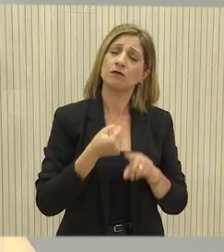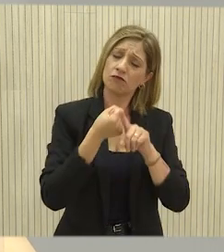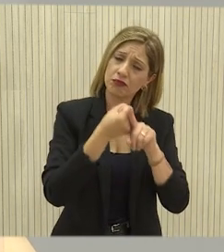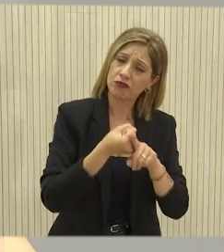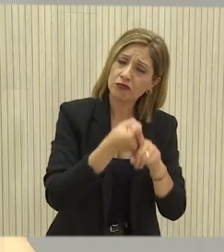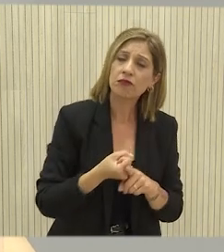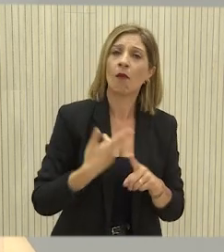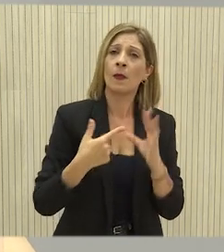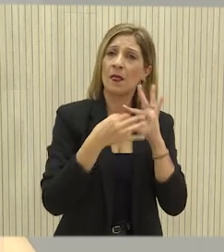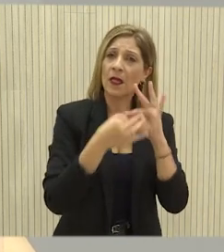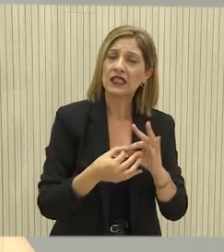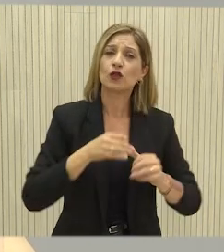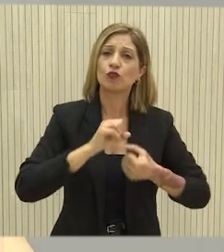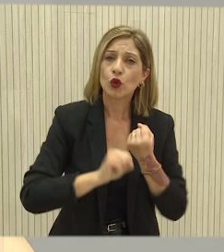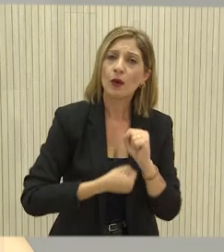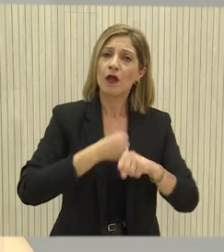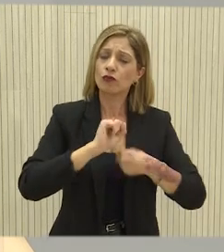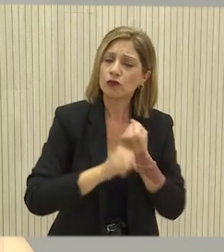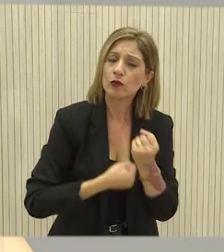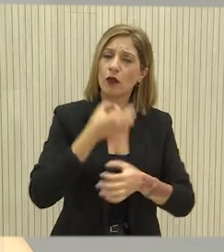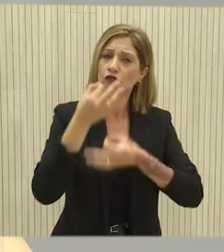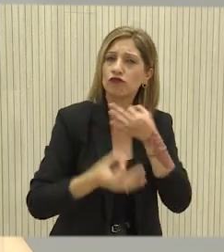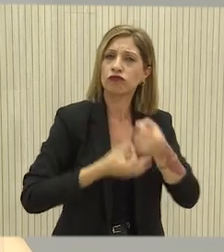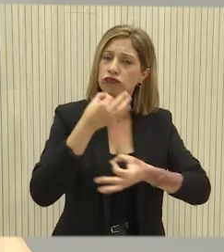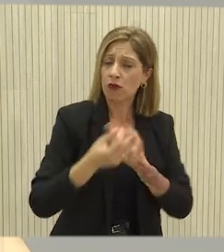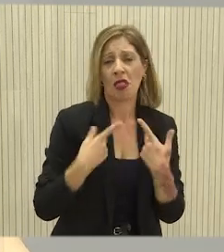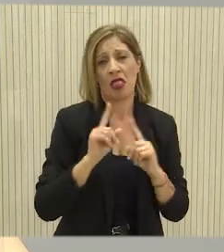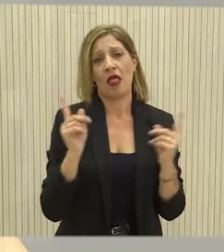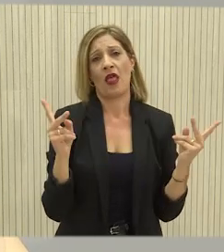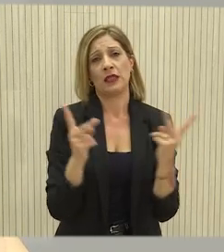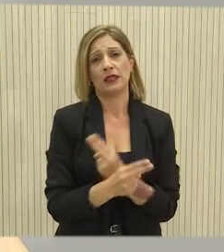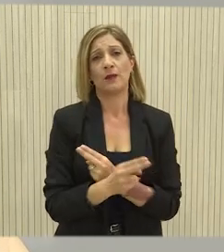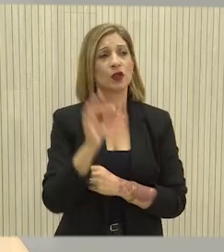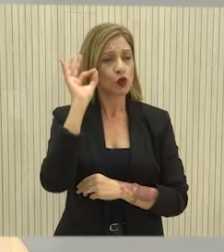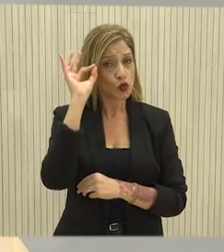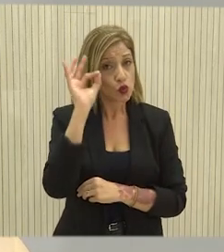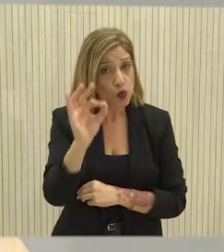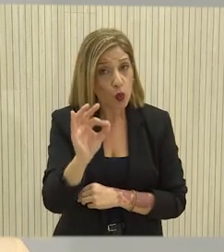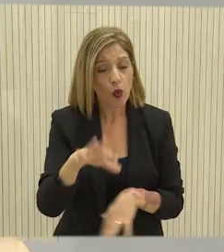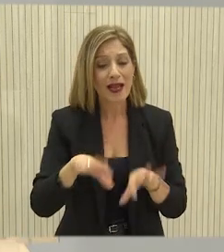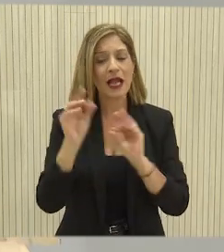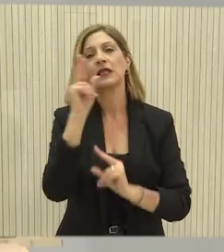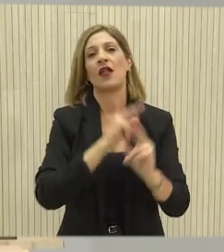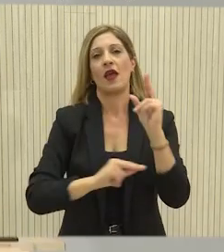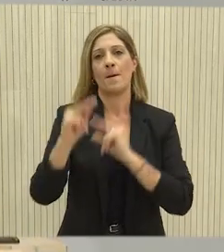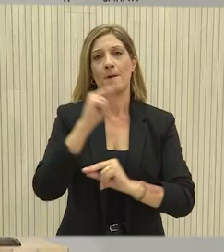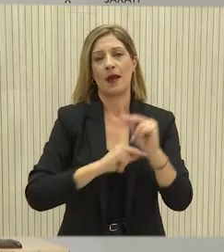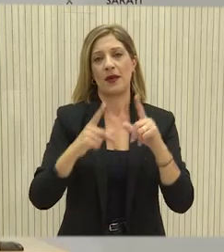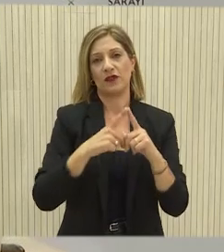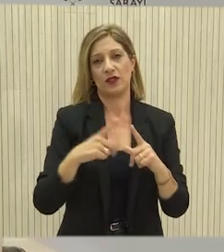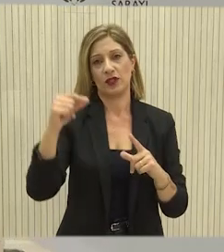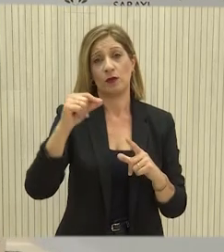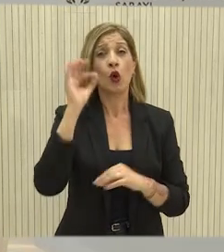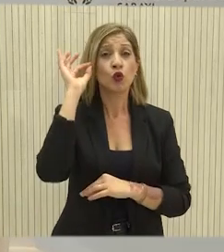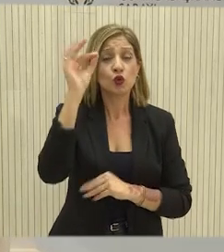συνεχίσουμε να καταβάλουμε προσπάθειες επικοδομητικές, να αναλαμβάνουμε πρωτοβουλίες, ούτως ώστε να καταστεί εφικτή η επανέναρξη των διαπραγματεύσεων με ορίζοντα την